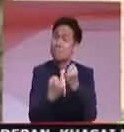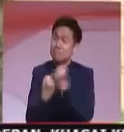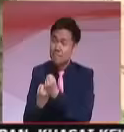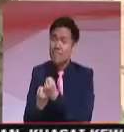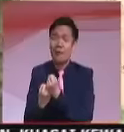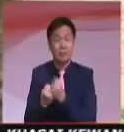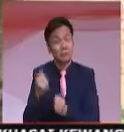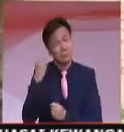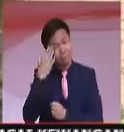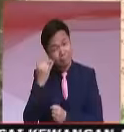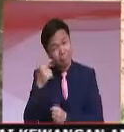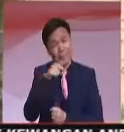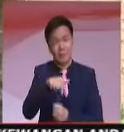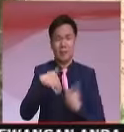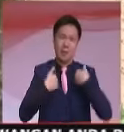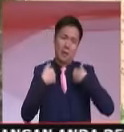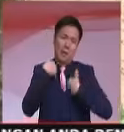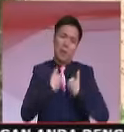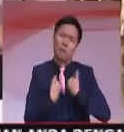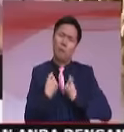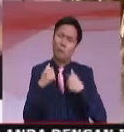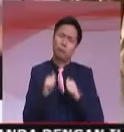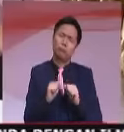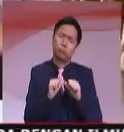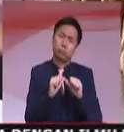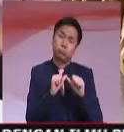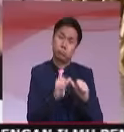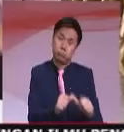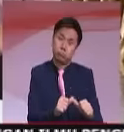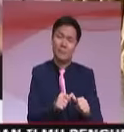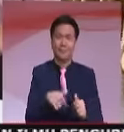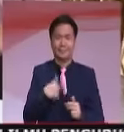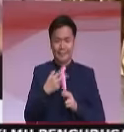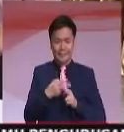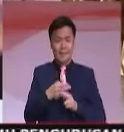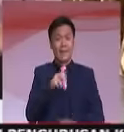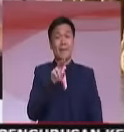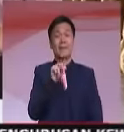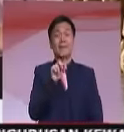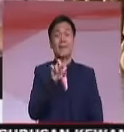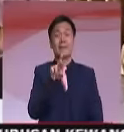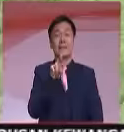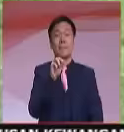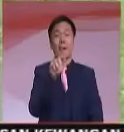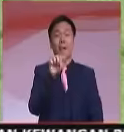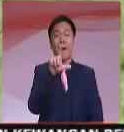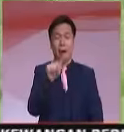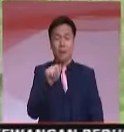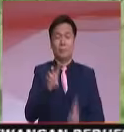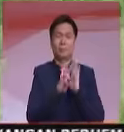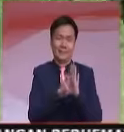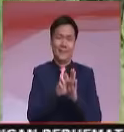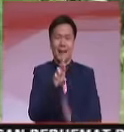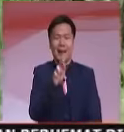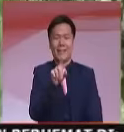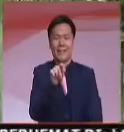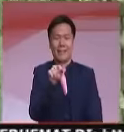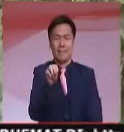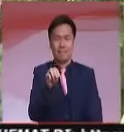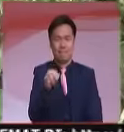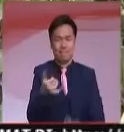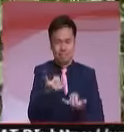untuk memastikan kelangsungan kehidupan highlight beam Allah Kasihlah suami berita arti m